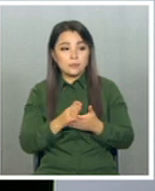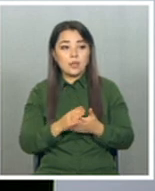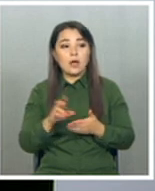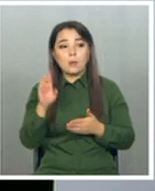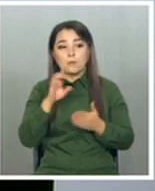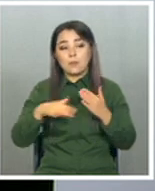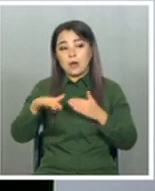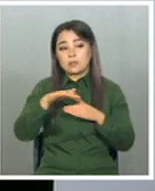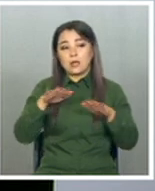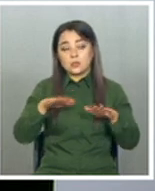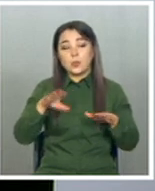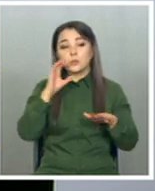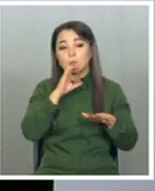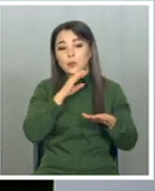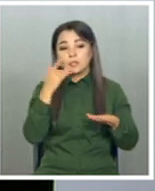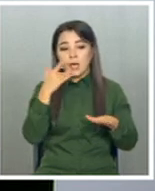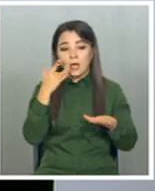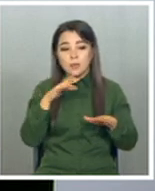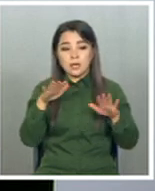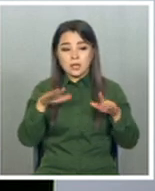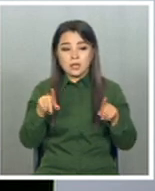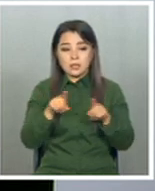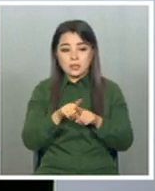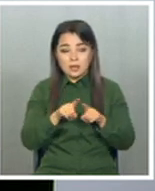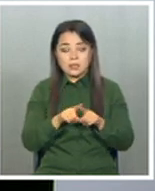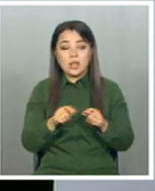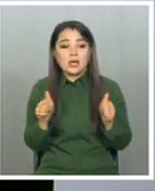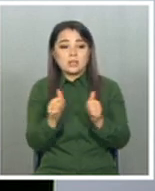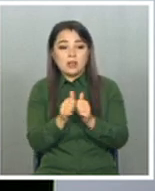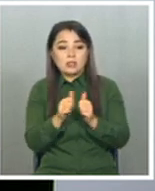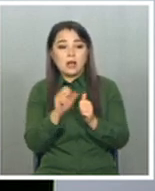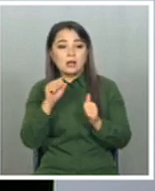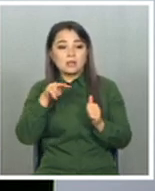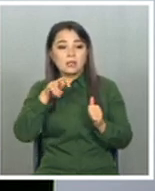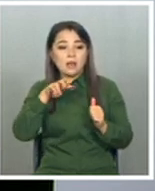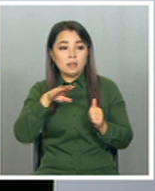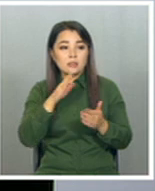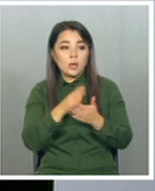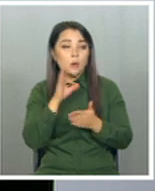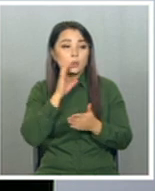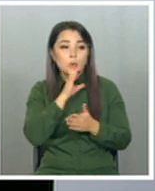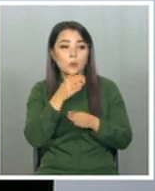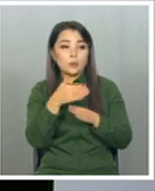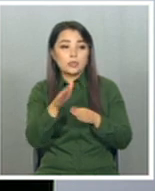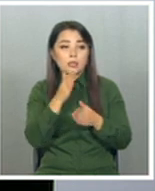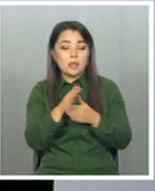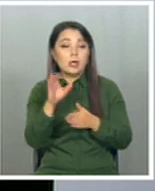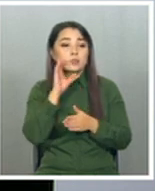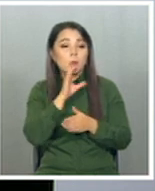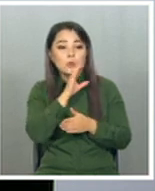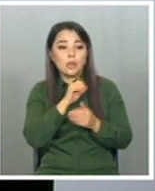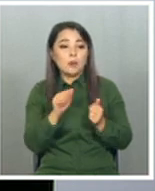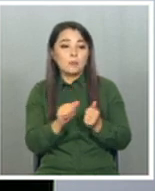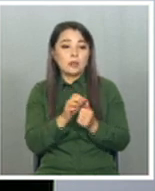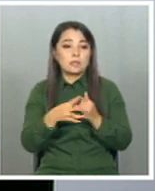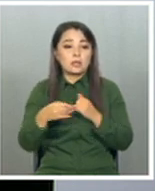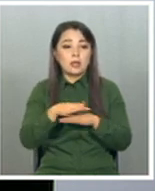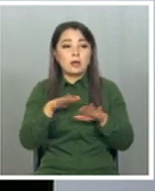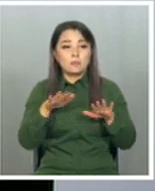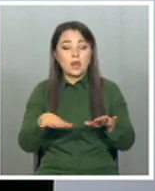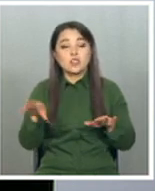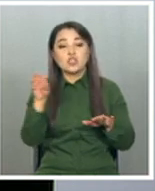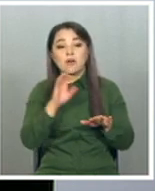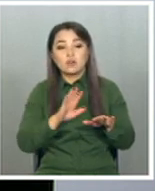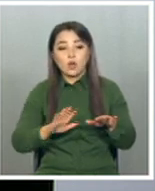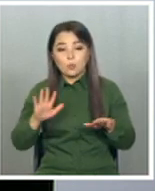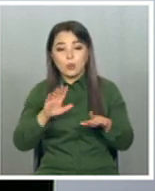жағында Солтүстік Американың, яғни іргелес жатқан Атлант мұхитының солтүстік жақ бөлігі Солтүстік Америка материгімен және